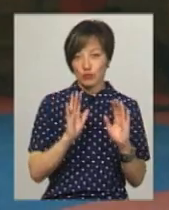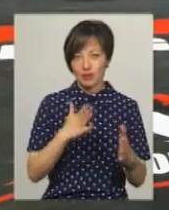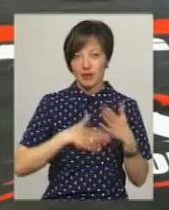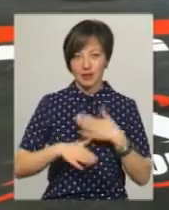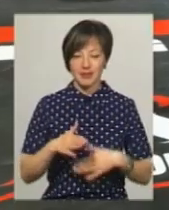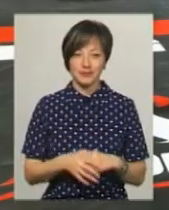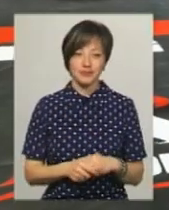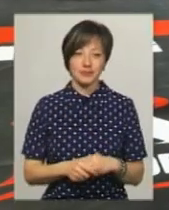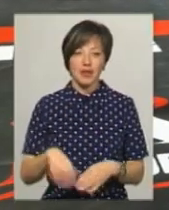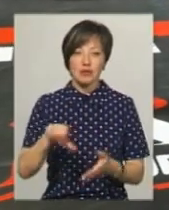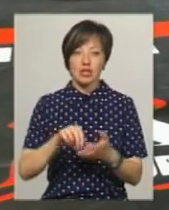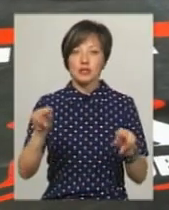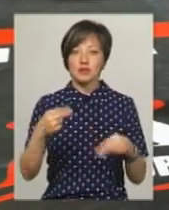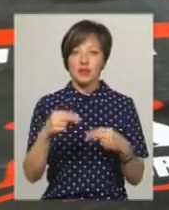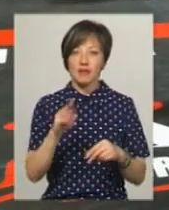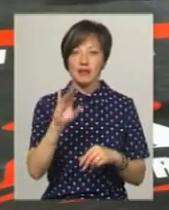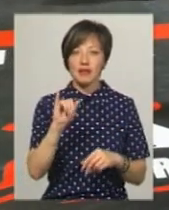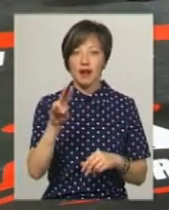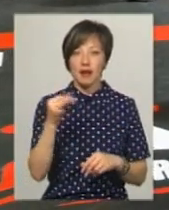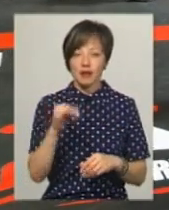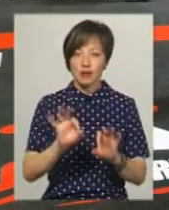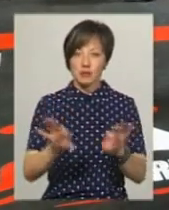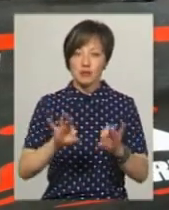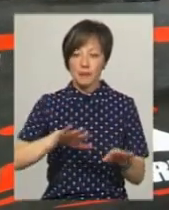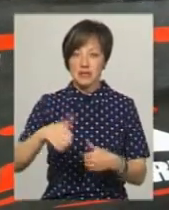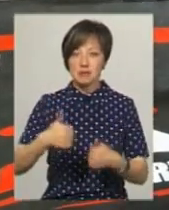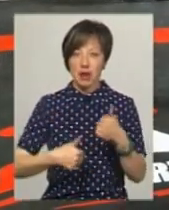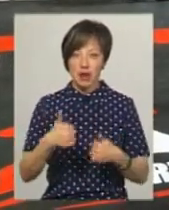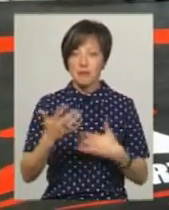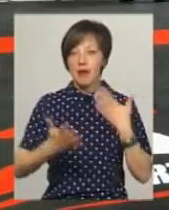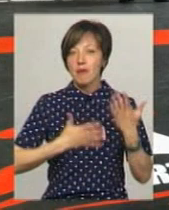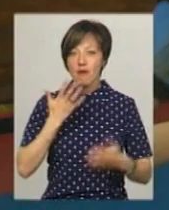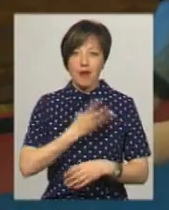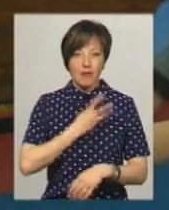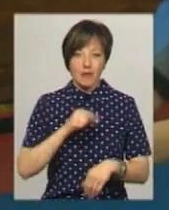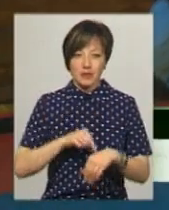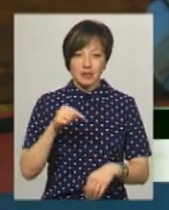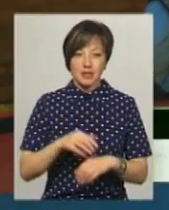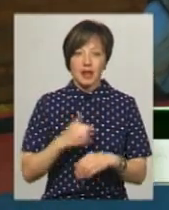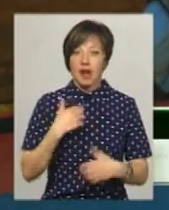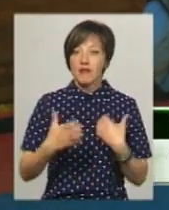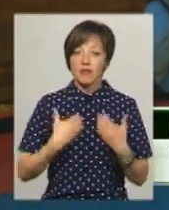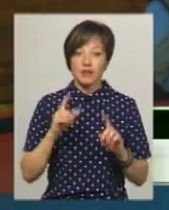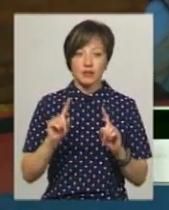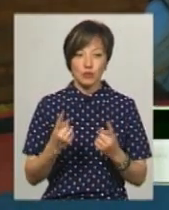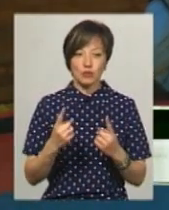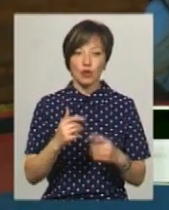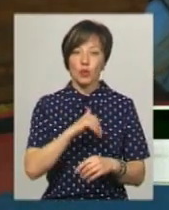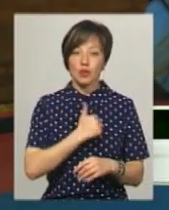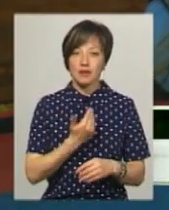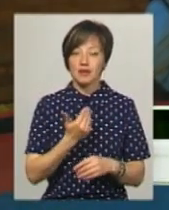рада. Учасник чемпіонату Віталій Задворний розповідає, після змагань його переповнювали емоції. Я хвилювався дуже,